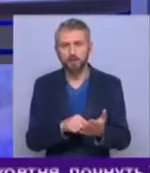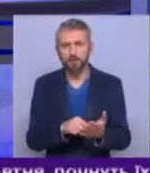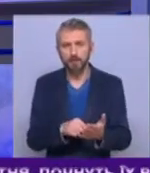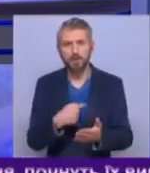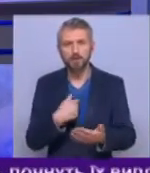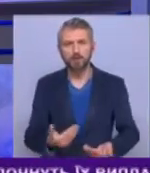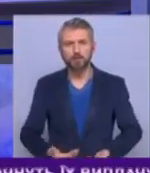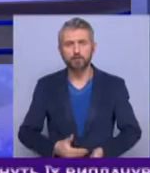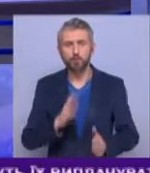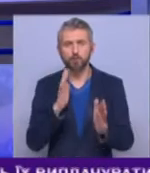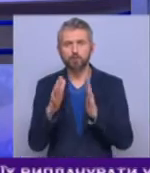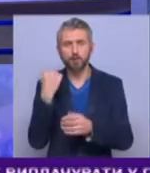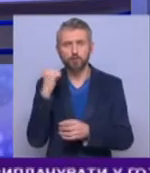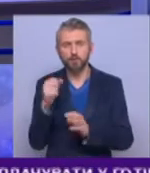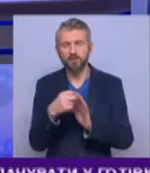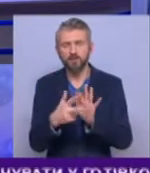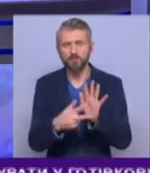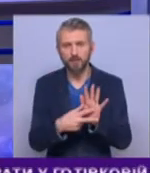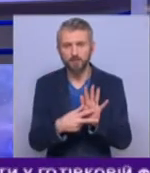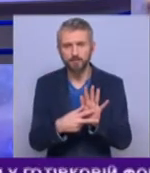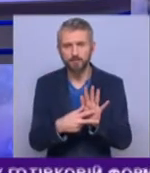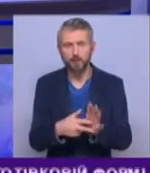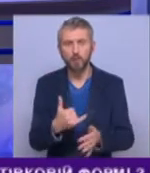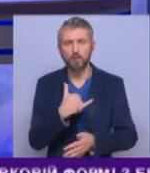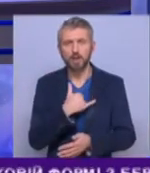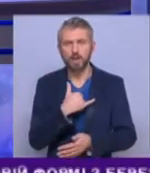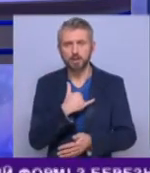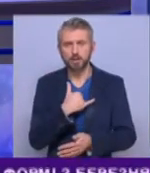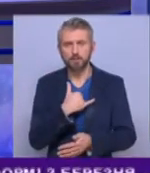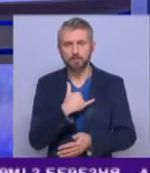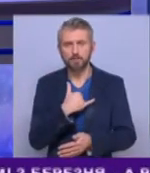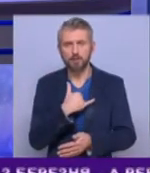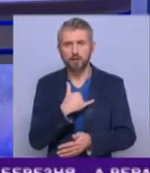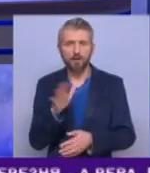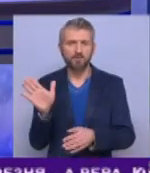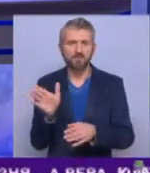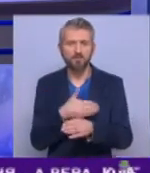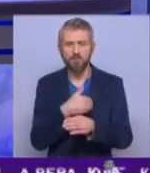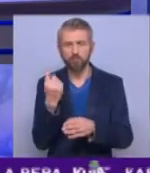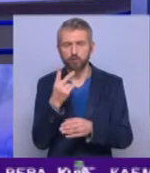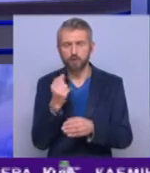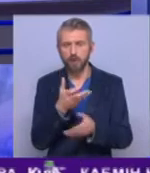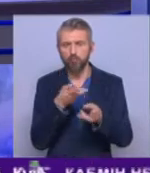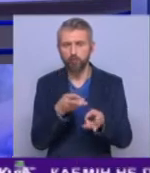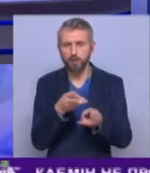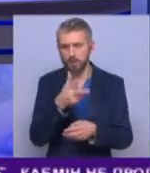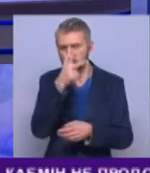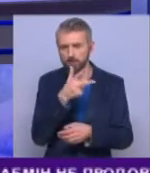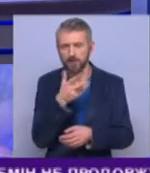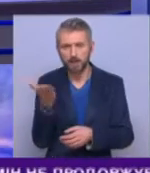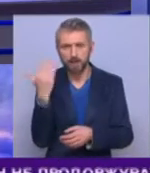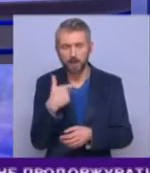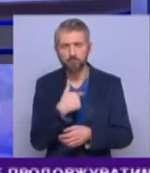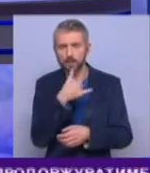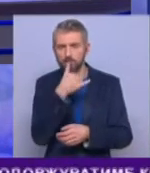я живу по проспекту Побєди, 18. Окей. У нас... зняли счетчик на отоплення вже 3 місяці назад. І ми